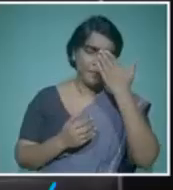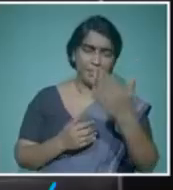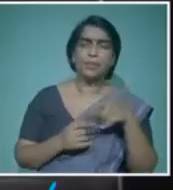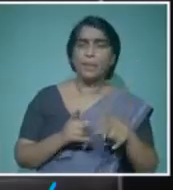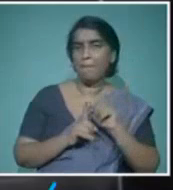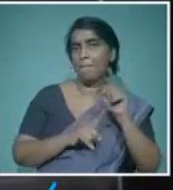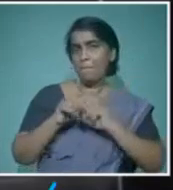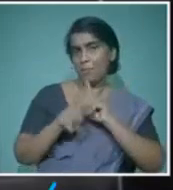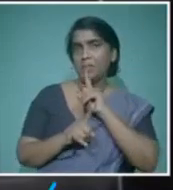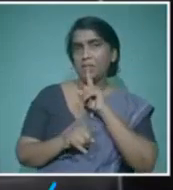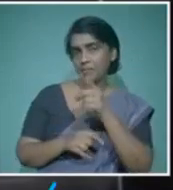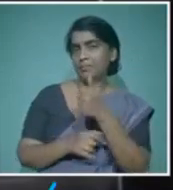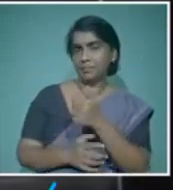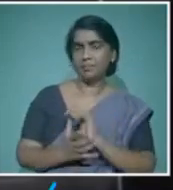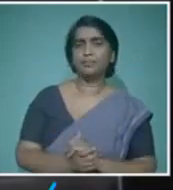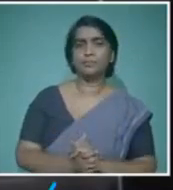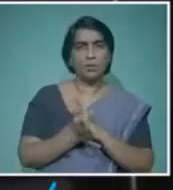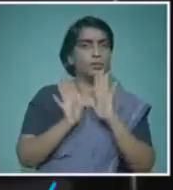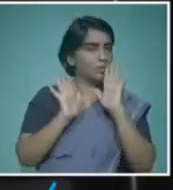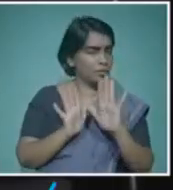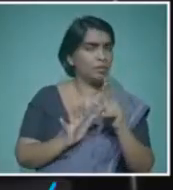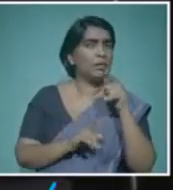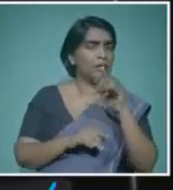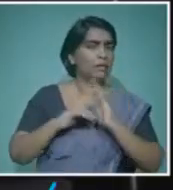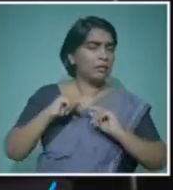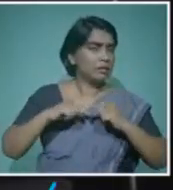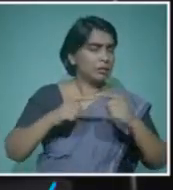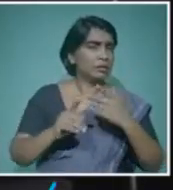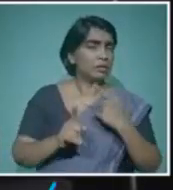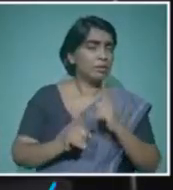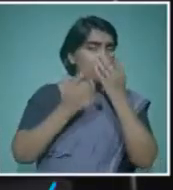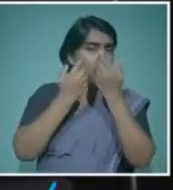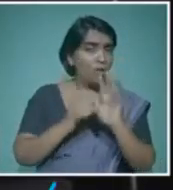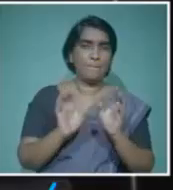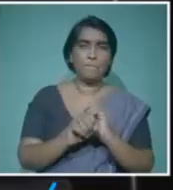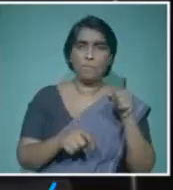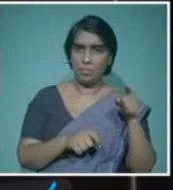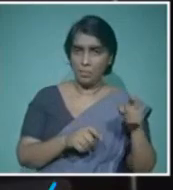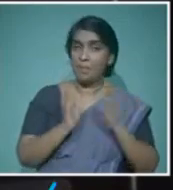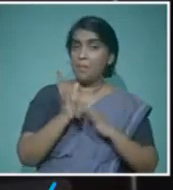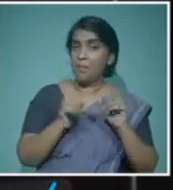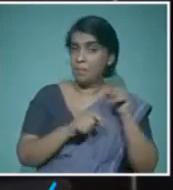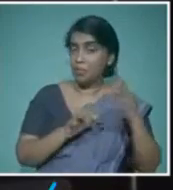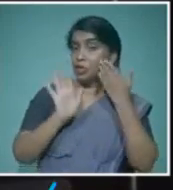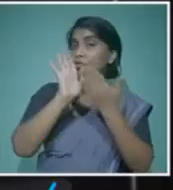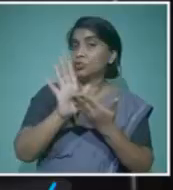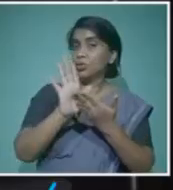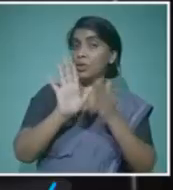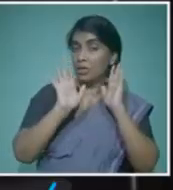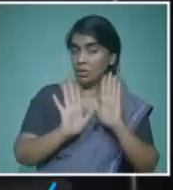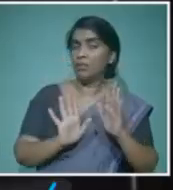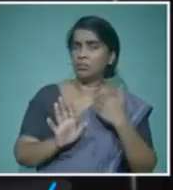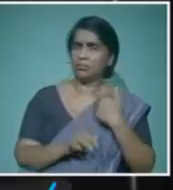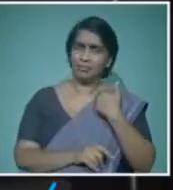මේ පාර්ලිමේන්තුව දනුවත් කරනවා නම් හොඳයි කියන එක තමයි මම හිතන්නේ ඔය ක්‍රියාදාම ගන්න මුලපිරුවේ මේ රටේ මාධ්‍ය ආයතන මේ මාධ්‍ය ආයතනේ පෙන්නපු නිසා තමයි මම